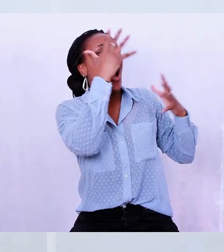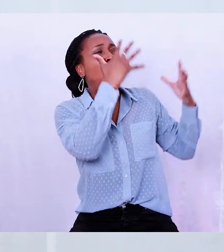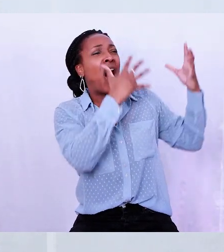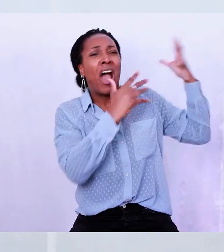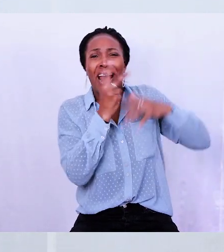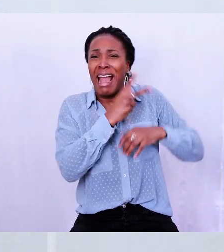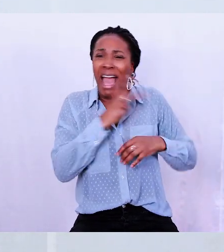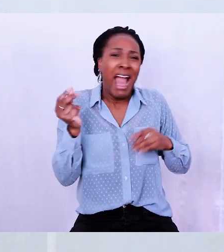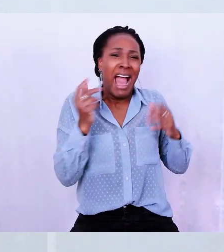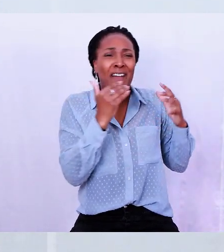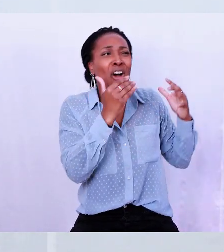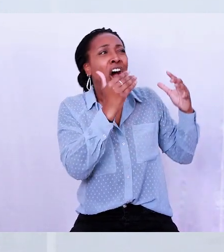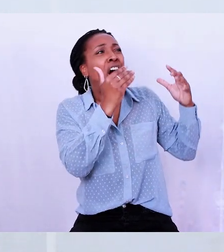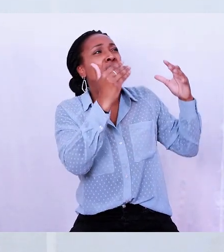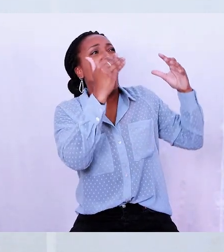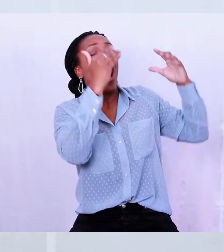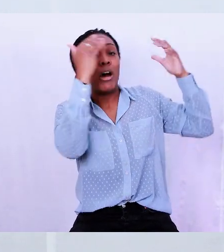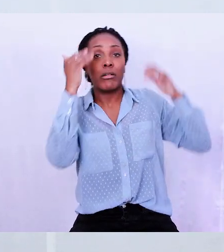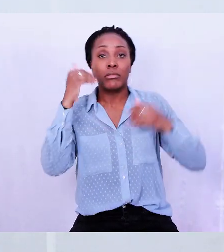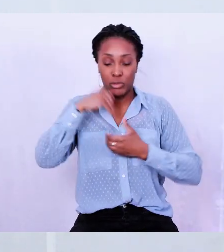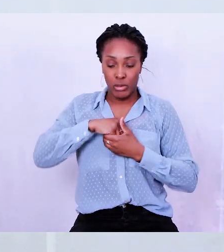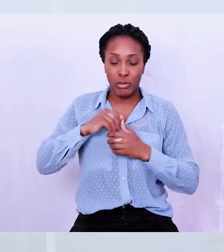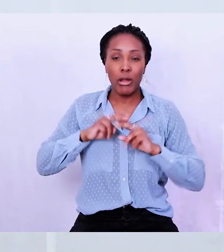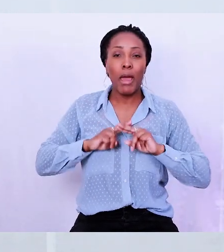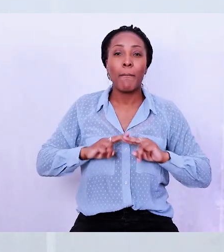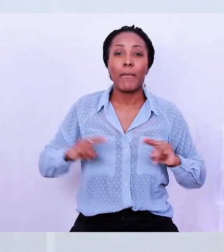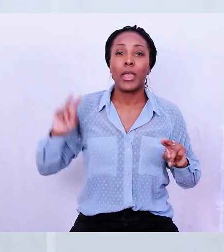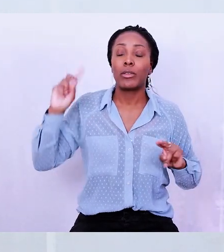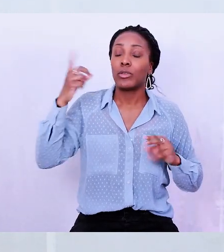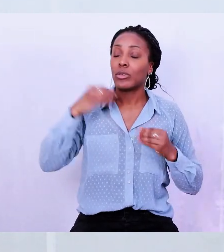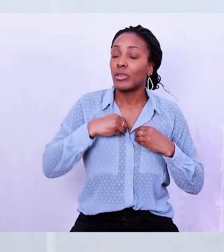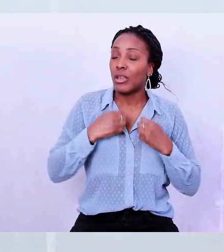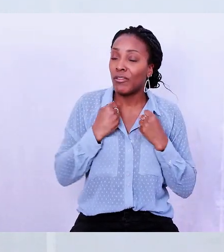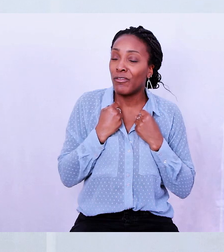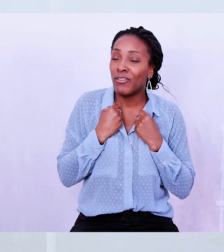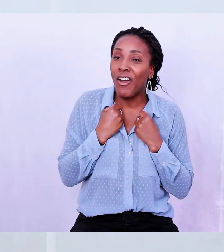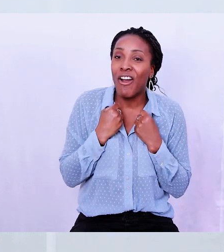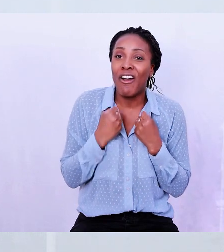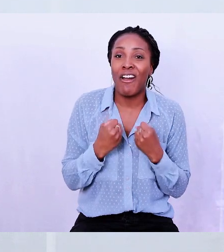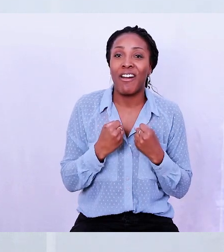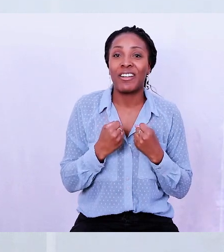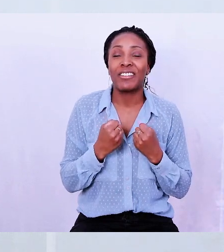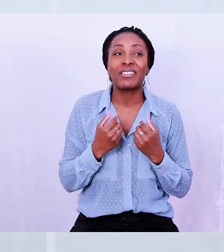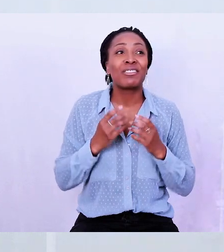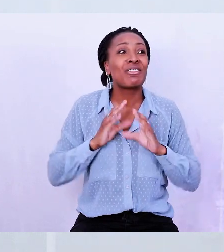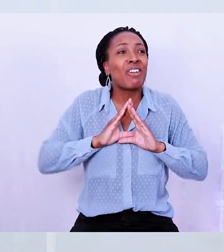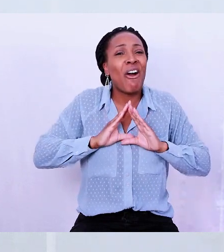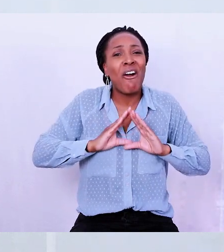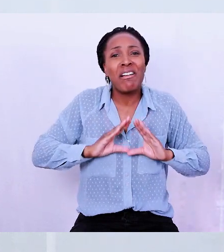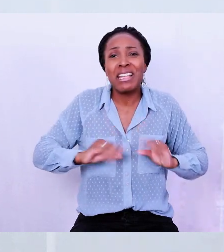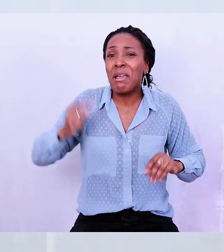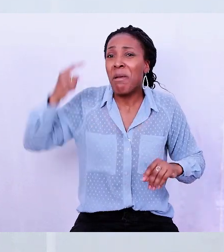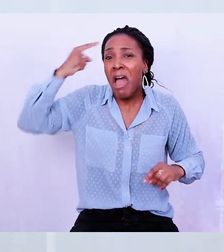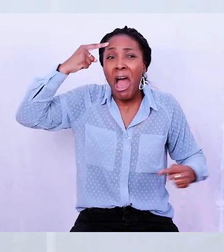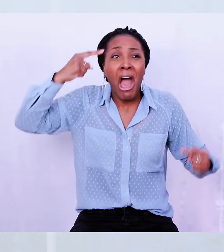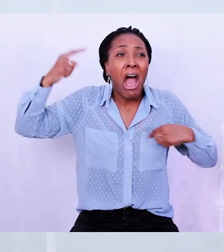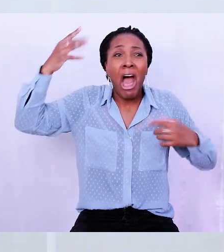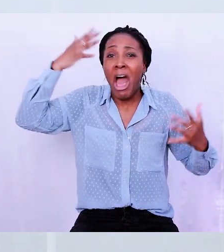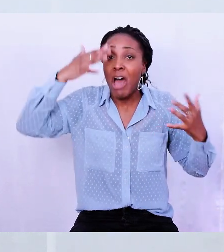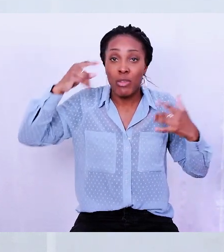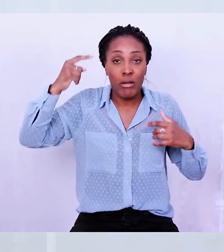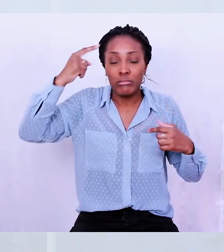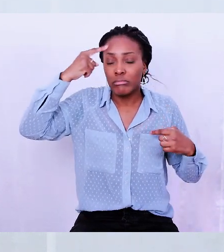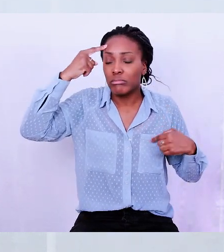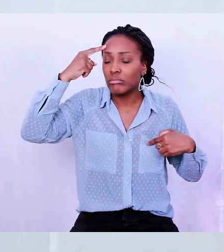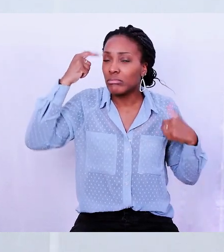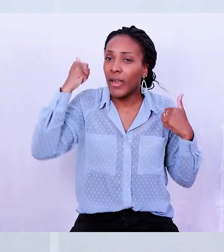situation grave. Quand la paix de Dieu est en toi, tu es fortifié et tu es tranquille. Tes pensées, elles sont gardées